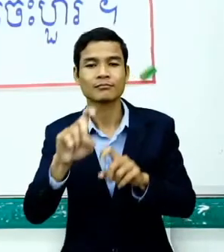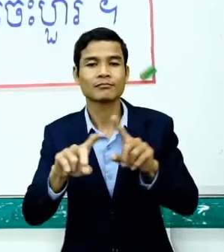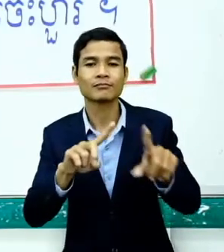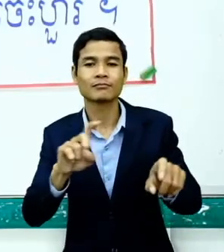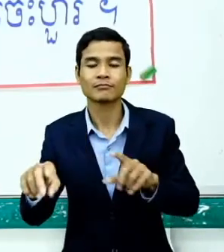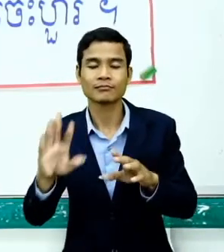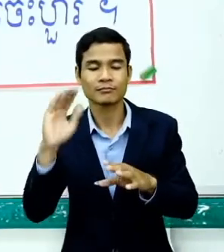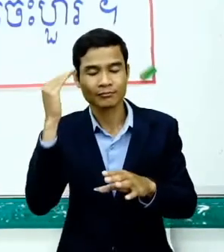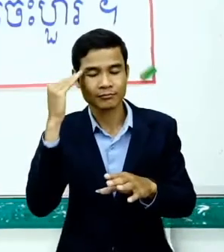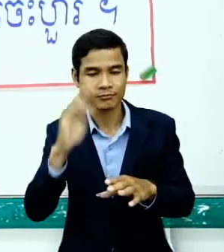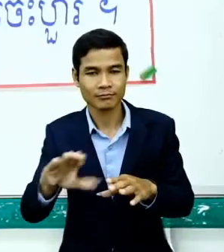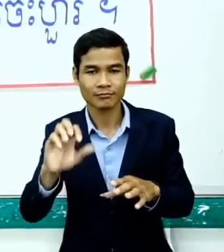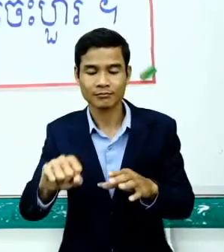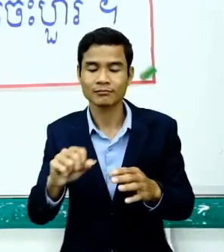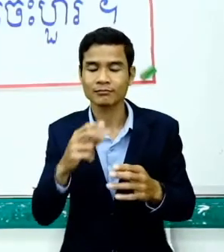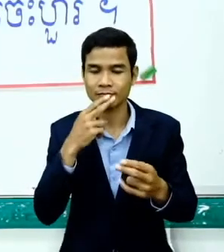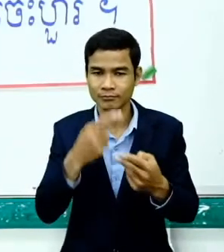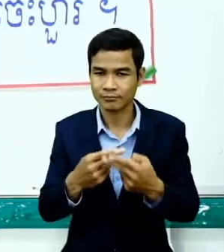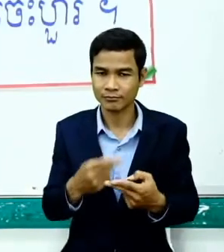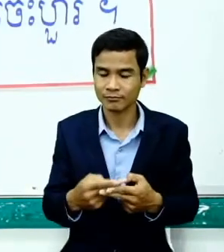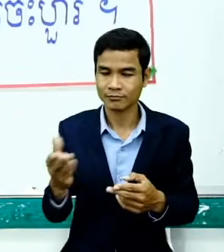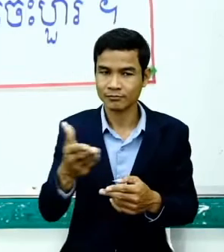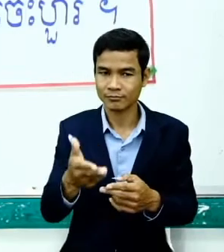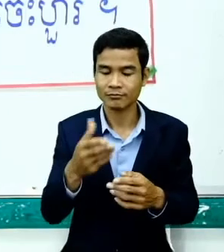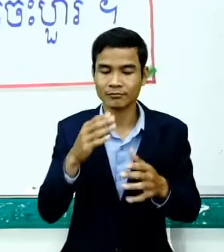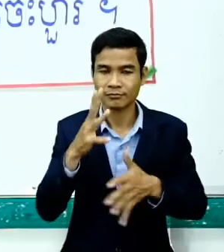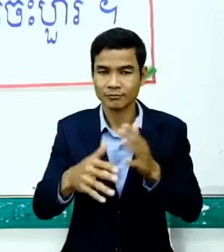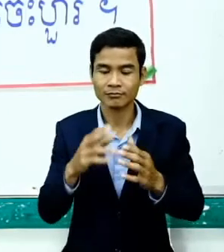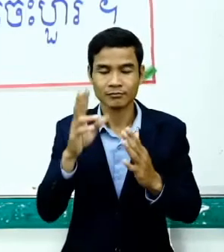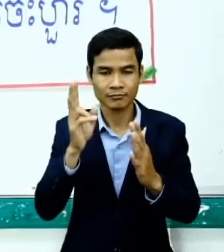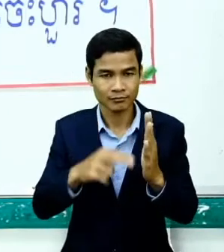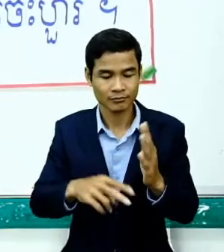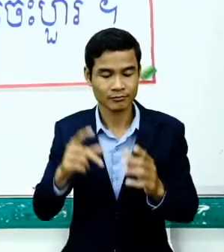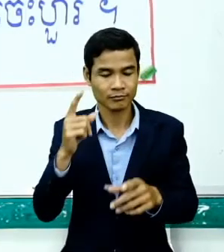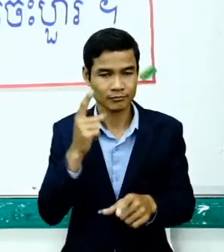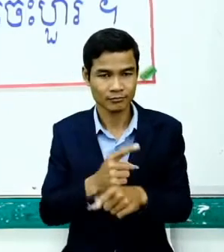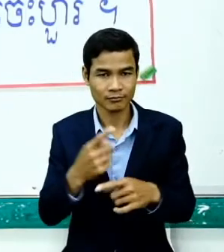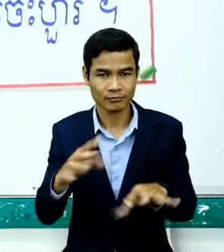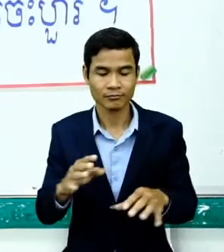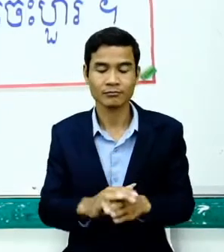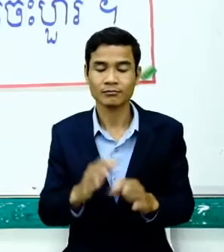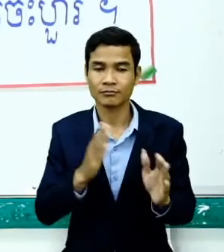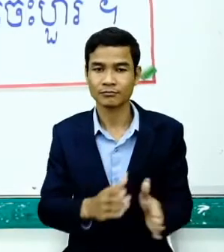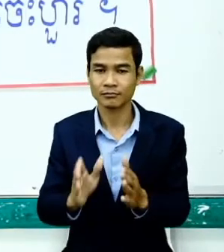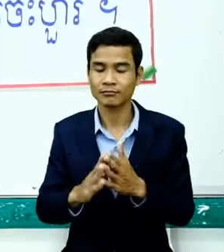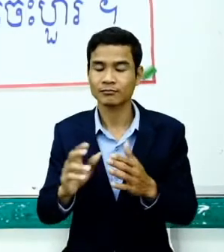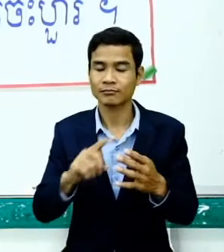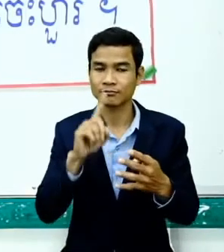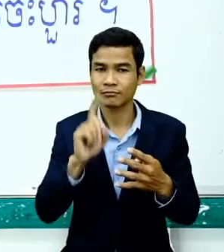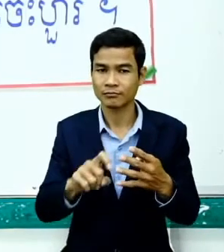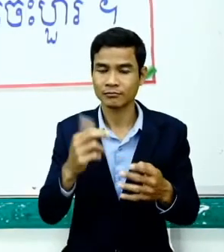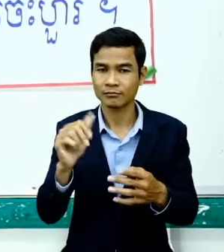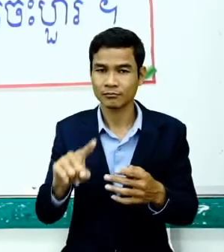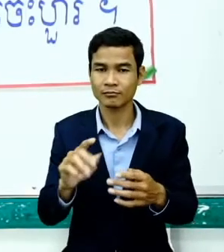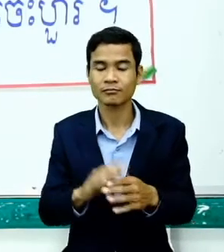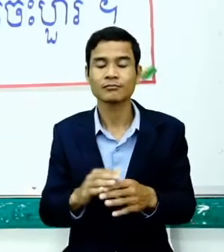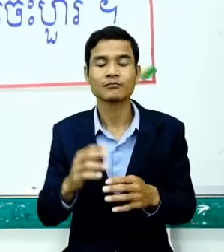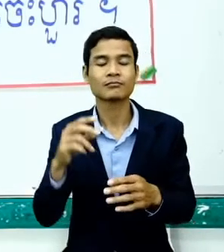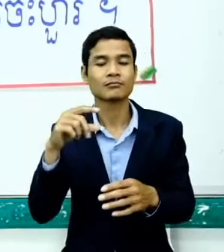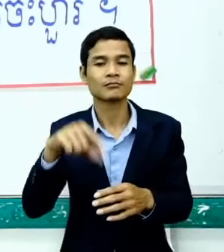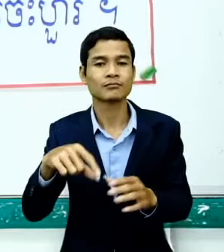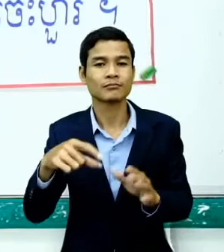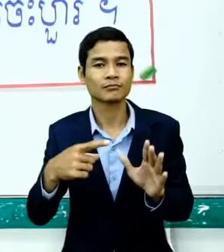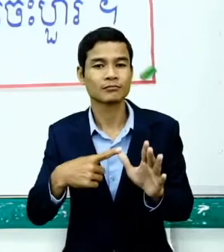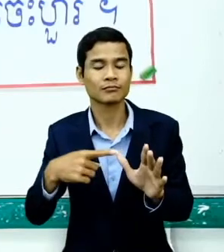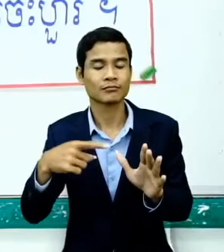ង្ឃឹមថាកូនកូនប្រកាសជាចេះឆ្លើយសំណួរដល់កូនអានអត្ថបទបានស្ទាត់ហើយត្រៀមសំណួរទី1តើកិច្ចការជាទីរប